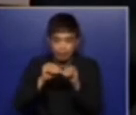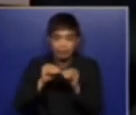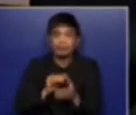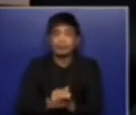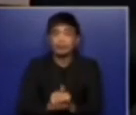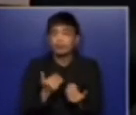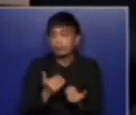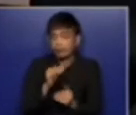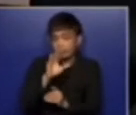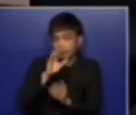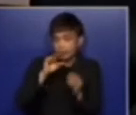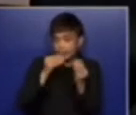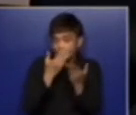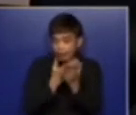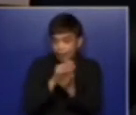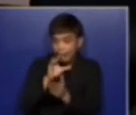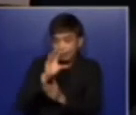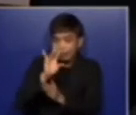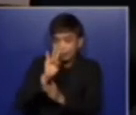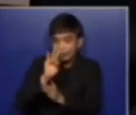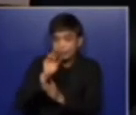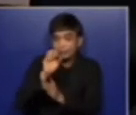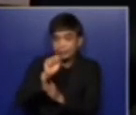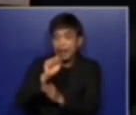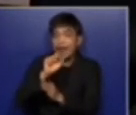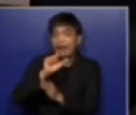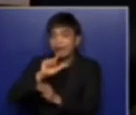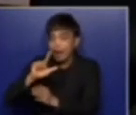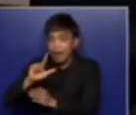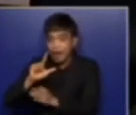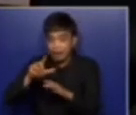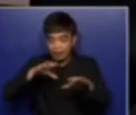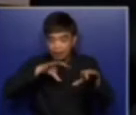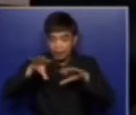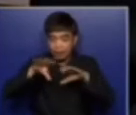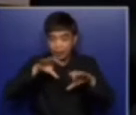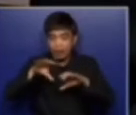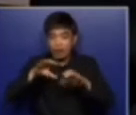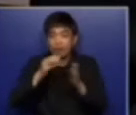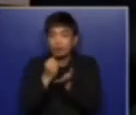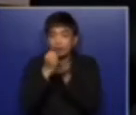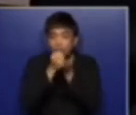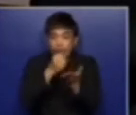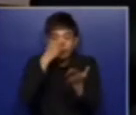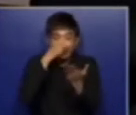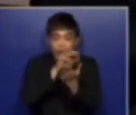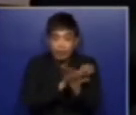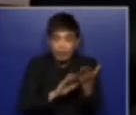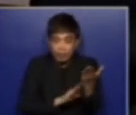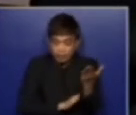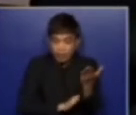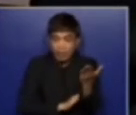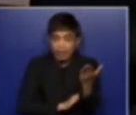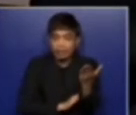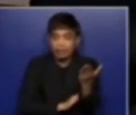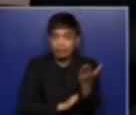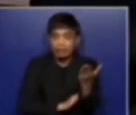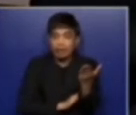กือบ700,000ล้านที่จะบริหารจัดการประเทศไทยให้อยู่รอดปลอดภัย